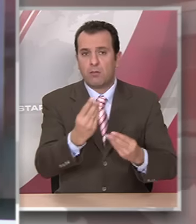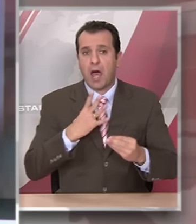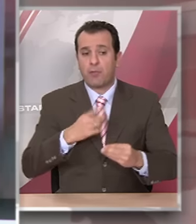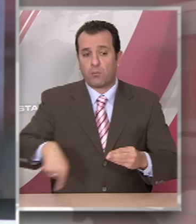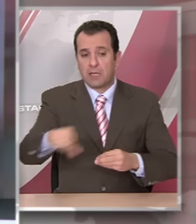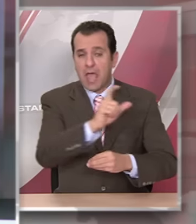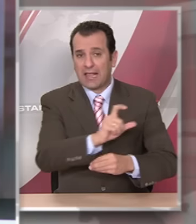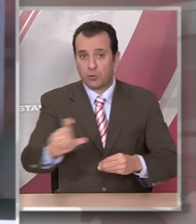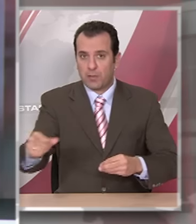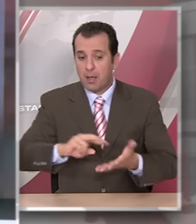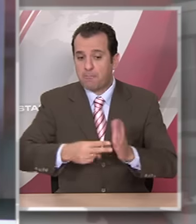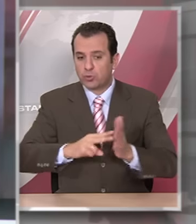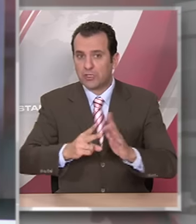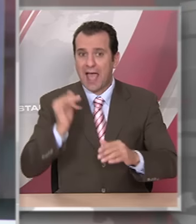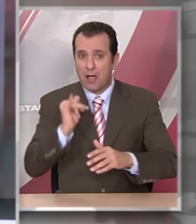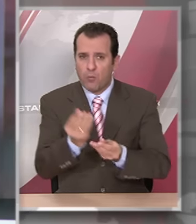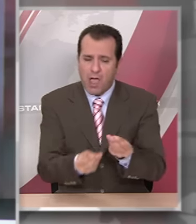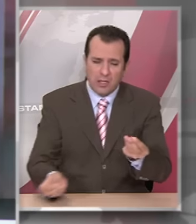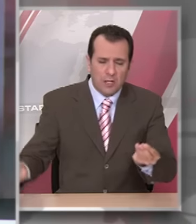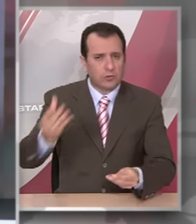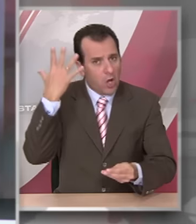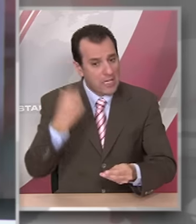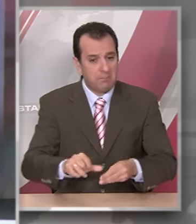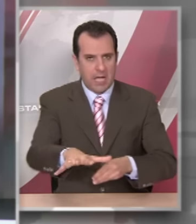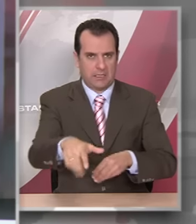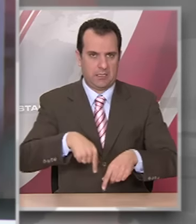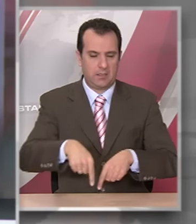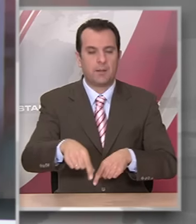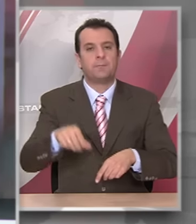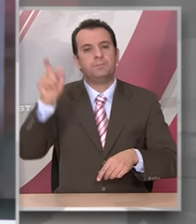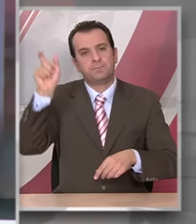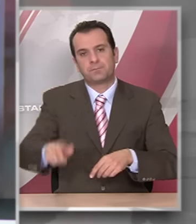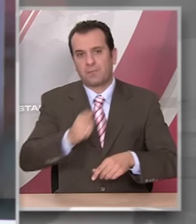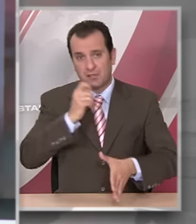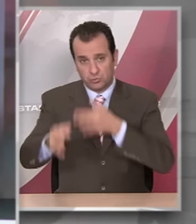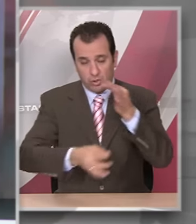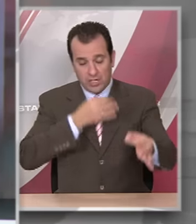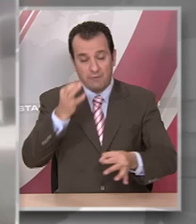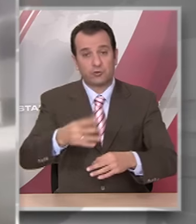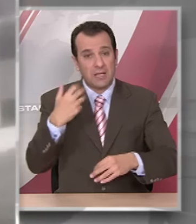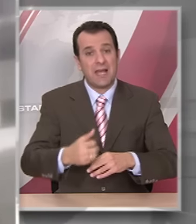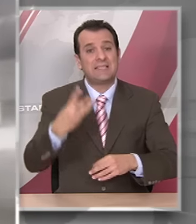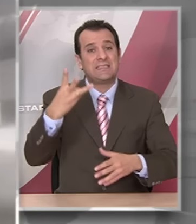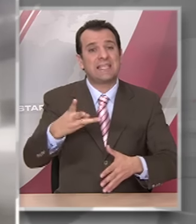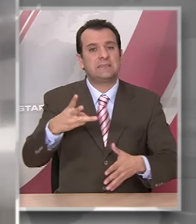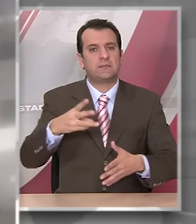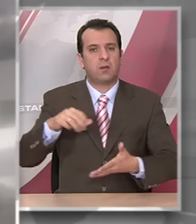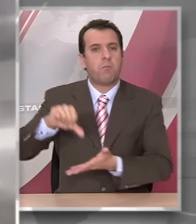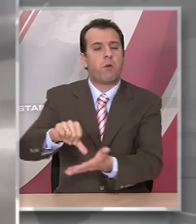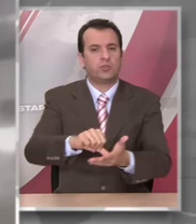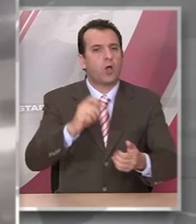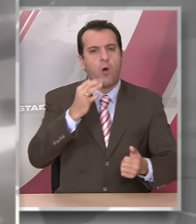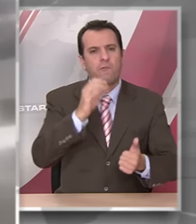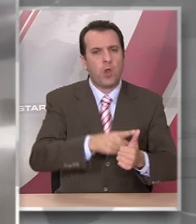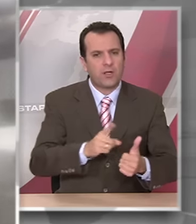Κωστή Βέιμο για να μας δώσει όλες τις πληροφορίες. Κωστή. Παραμένουν λοιπόν σε κατάσταση έκτακτης ανάγκης τρεις Αμερικανικές πολιτείες, Ράνια, η Φλόριντα, η